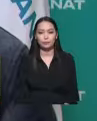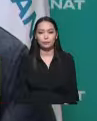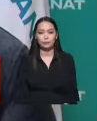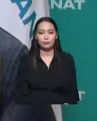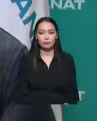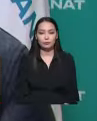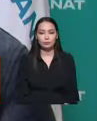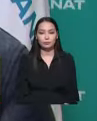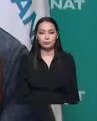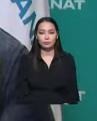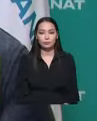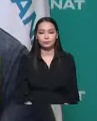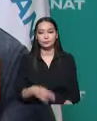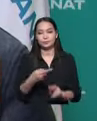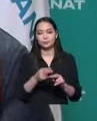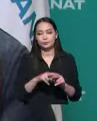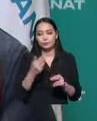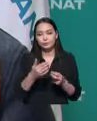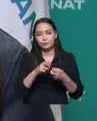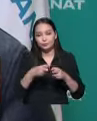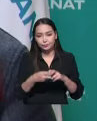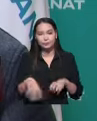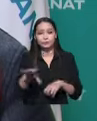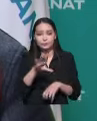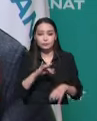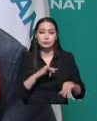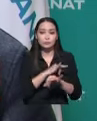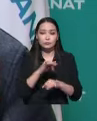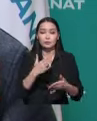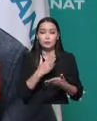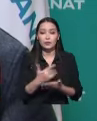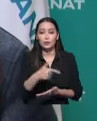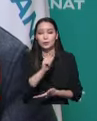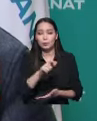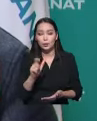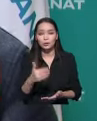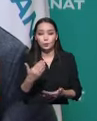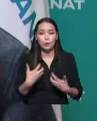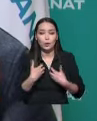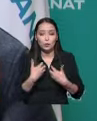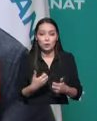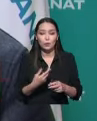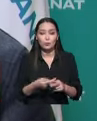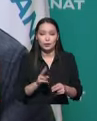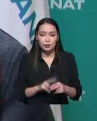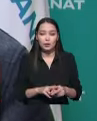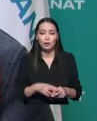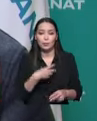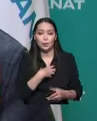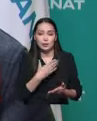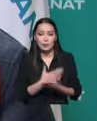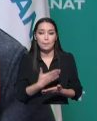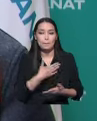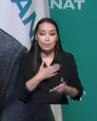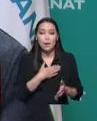Денсаулық сақтау жүйесіне қатысты мәселелер бәрімізді алаңдатады. Азаматтардың саулығы, бұл ұлттың саулығы, сондықтан да біздің